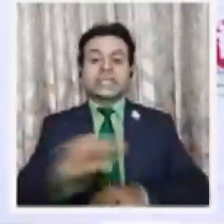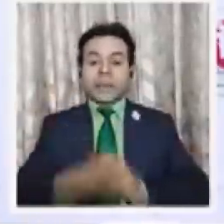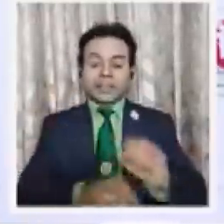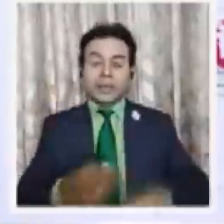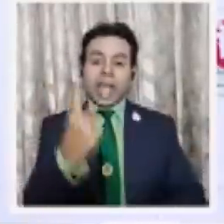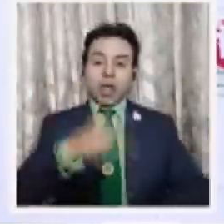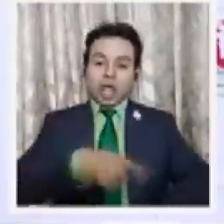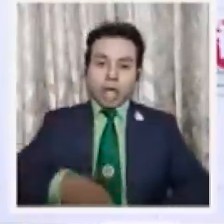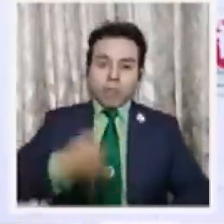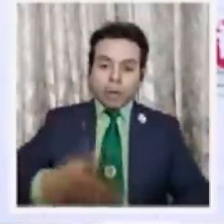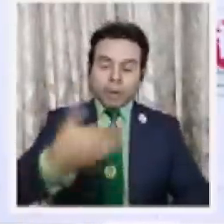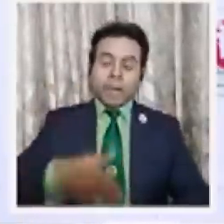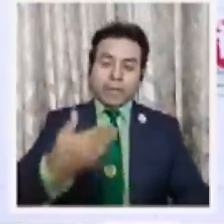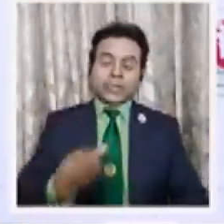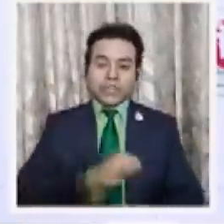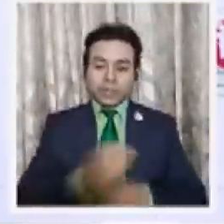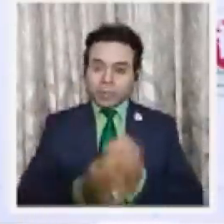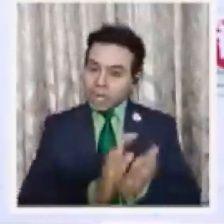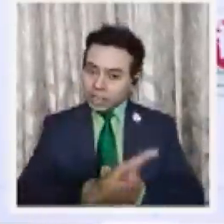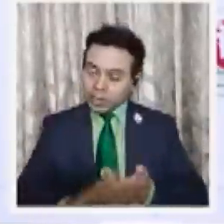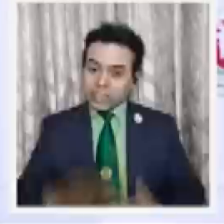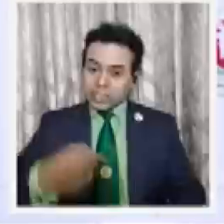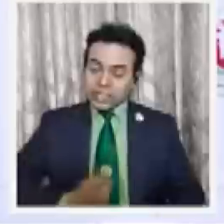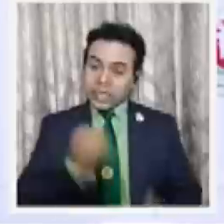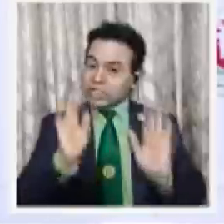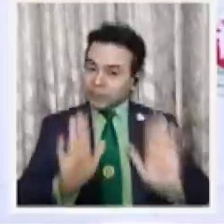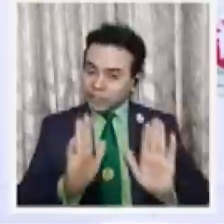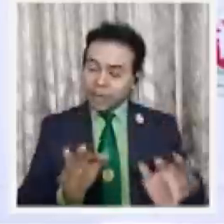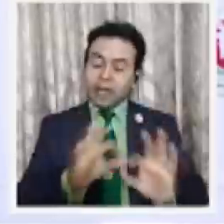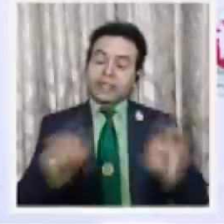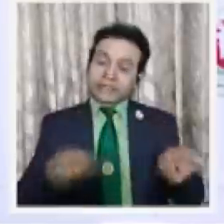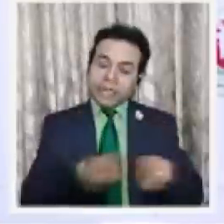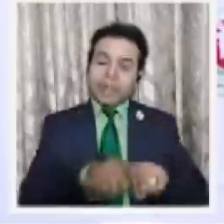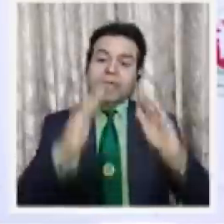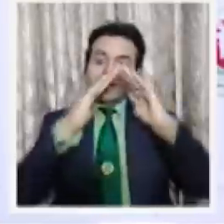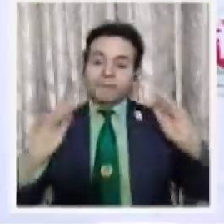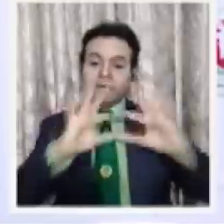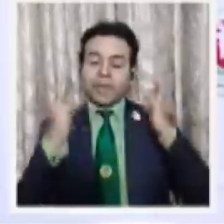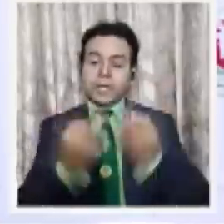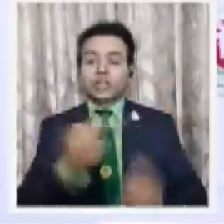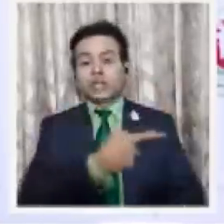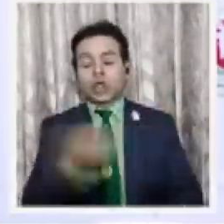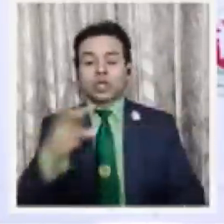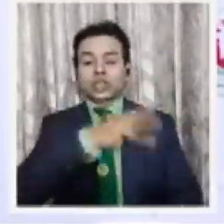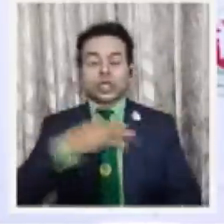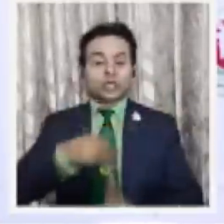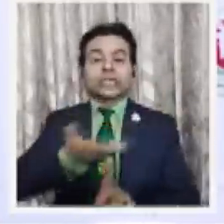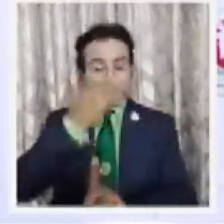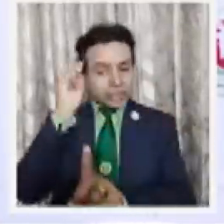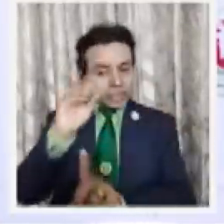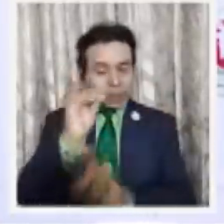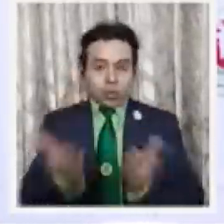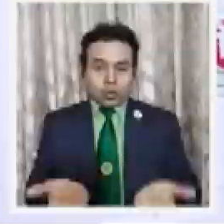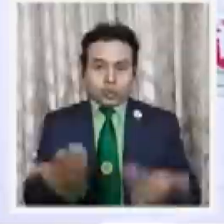পরা, সামাজিক দূরত্ব বজায় রাখা, জনসমাগম এড়িয়ে চলা এবং বারবার সাবান পানি দিয়ে হাত ধোয়া। আপনি নিজে